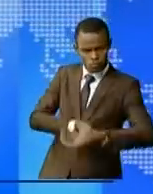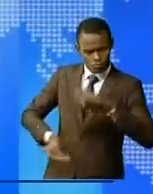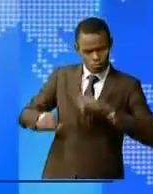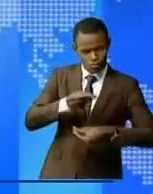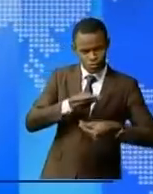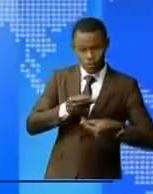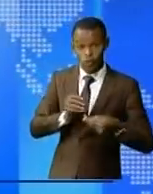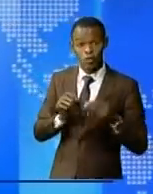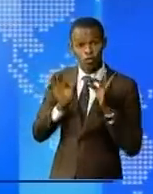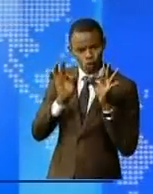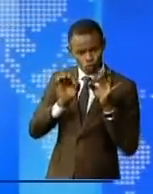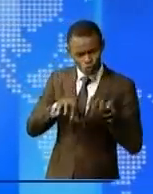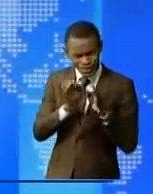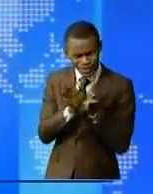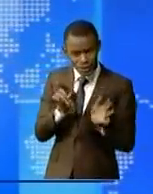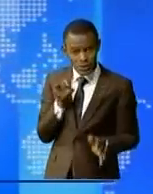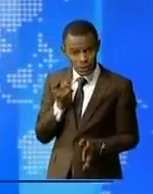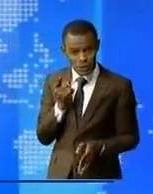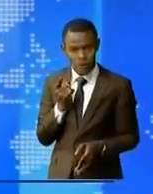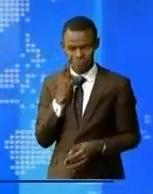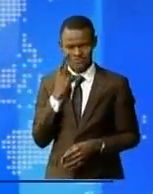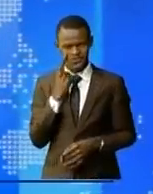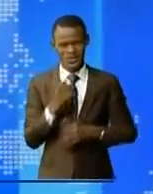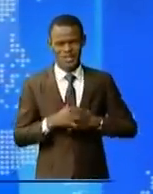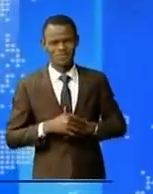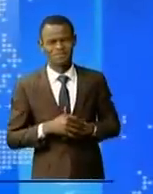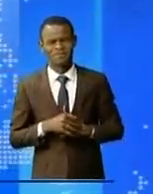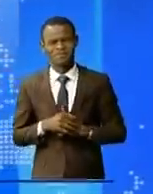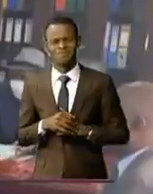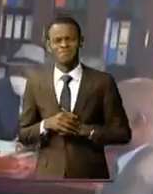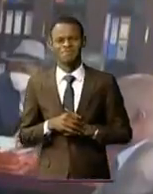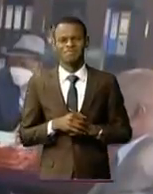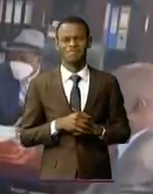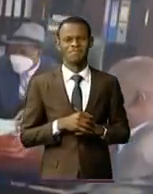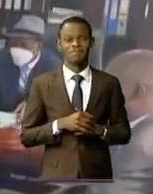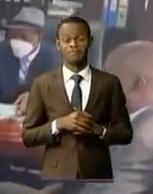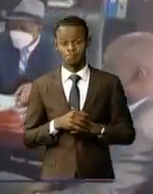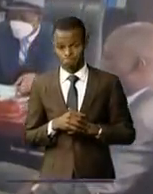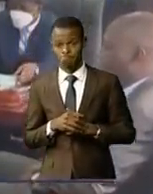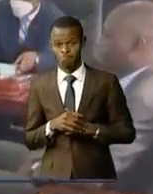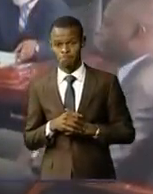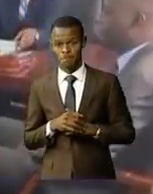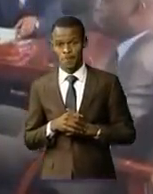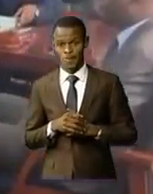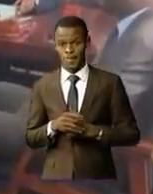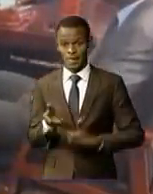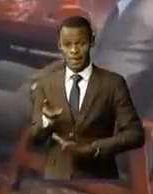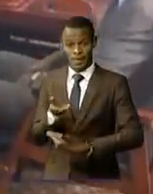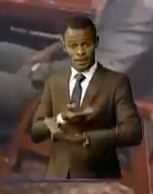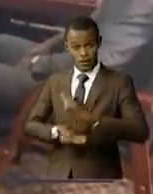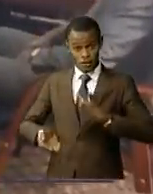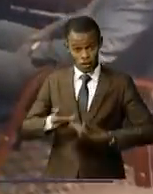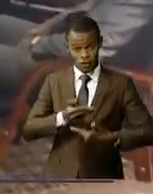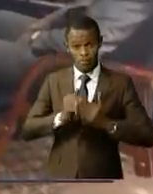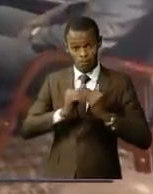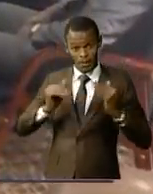est-il, le nouveau secrétaire général? Découvrons-le dans ce reportage. C'est dans un climat de convivialité et devant le